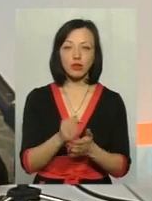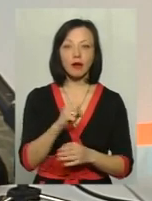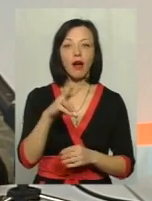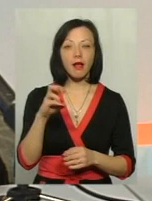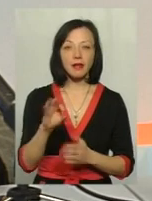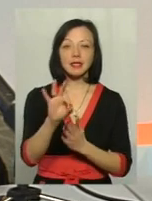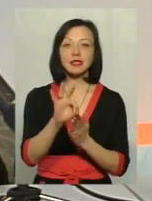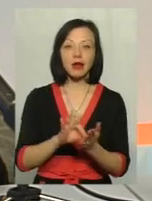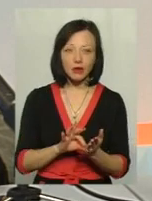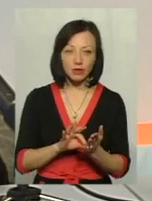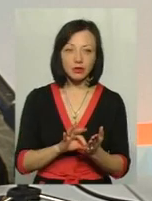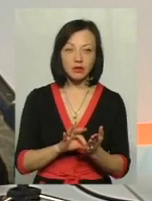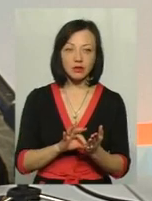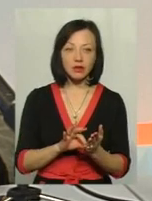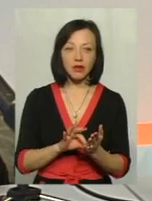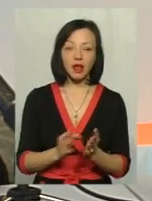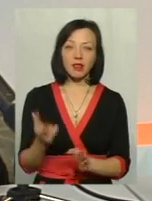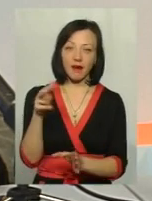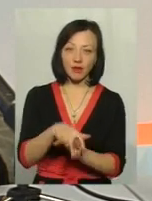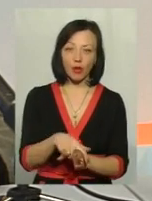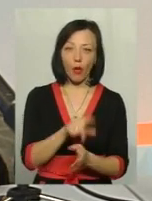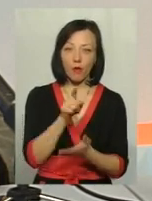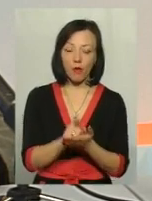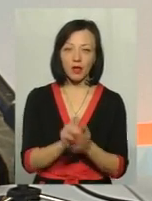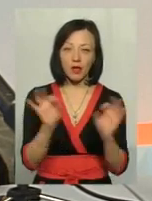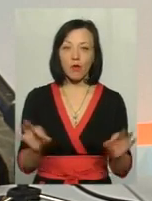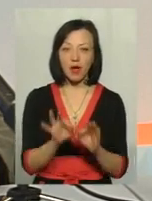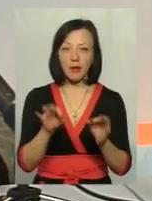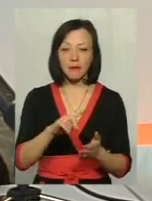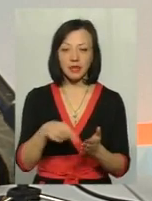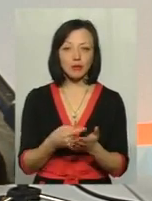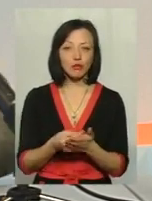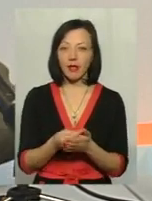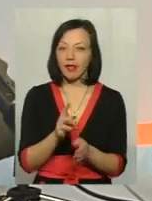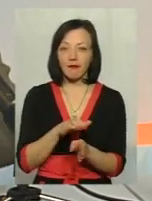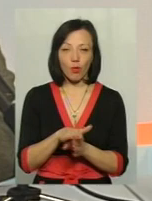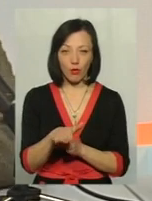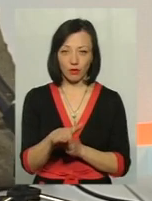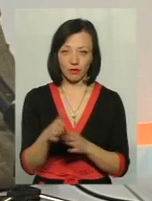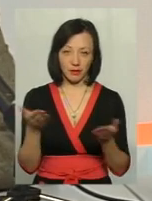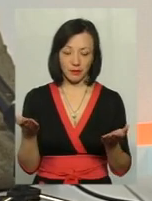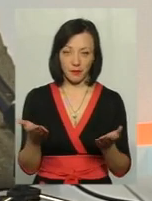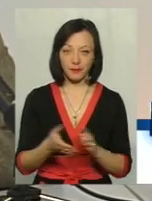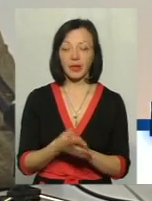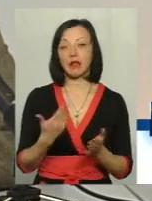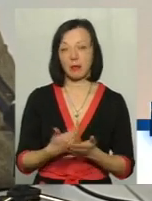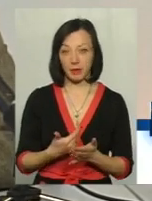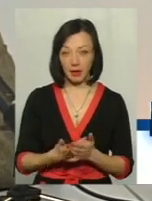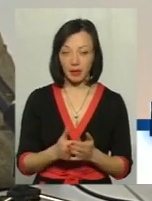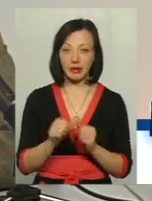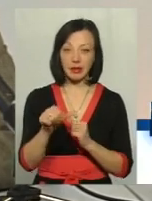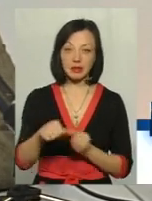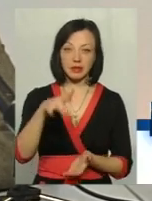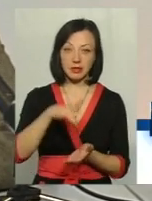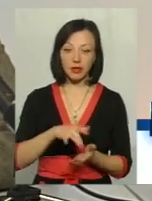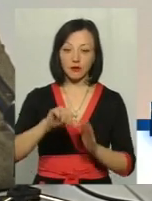ж децентралізація навішала на нас обов'язки, які ніколи міські бюджети не виконували і не були їм притаманні. Наприклад,